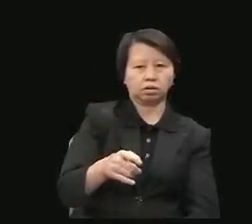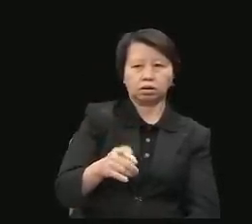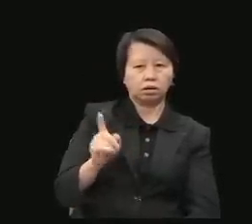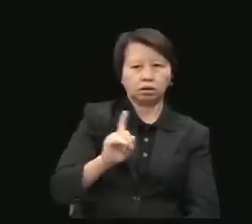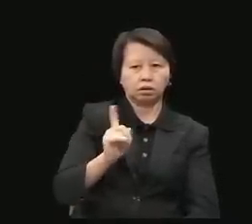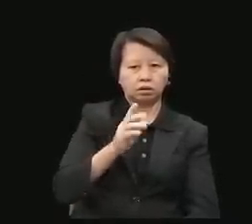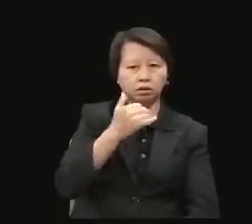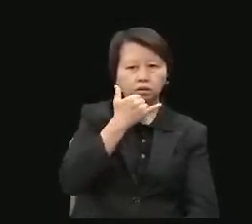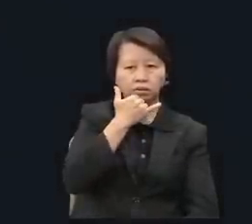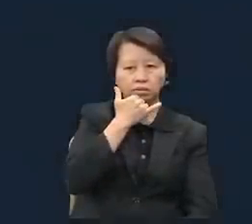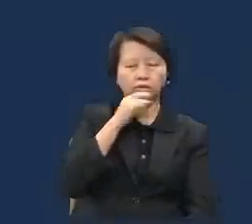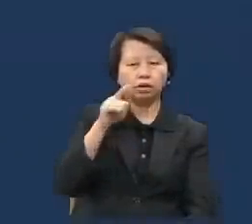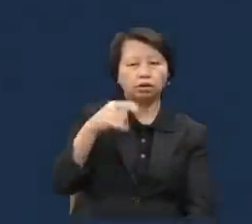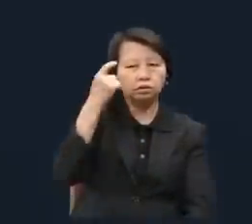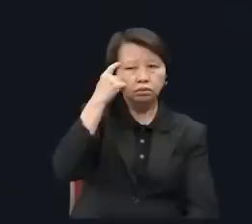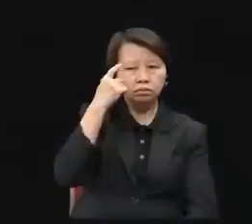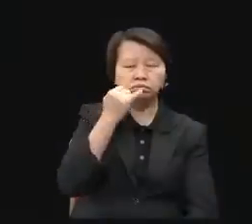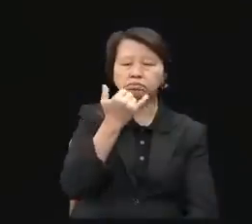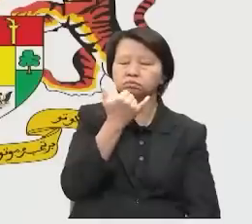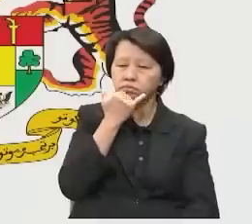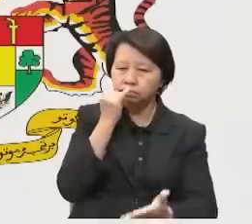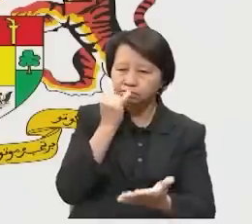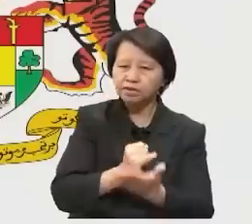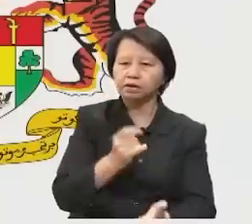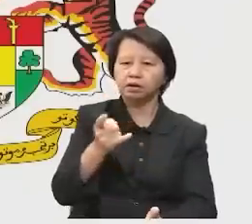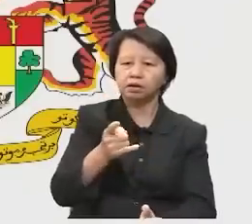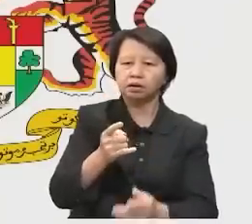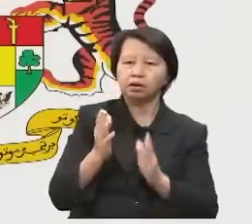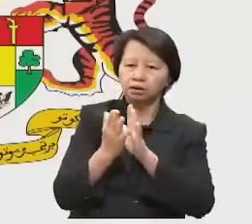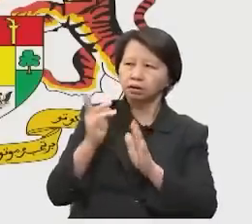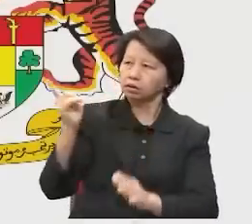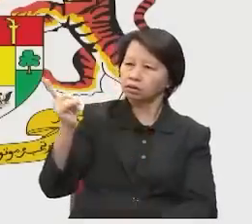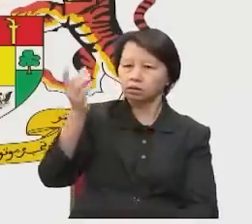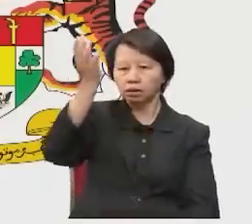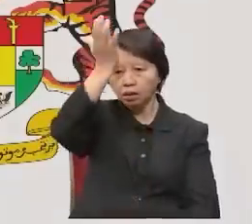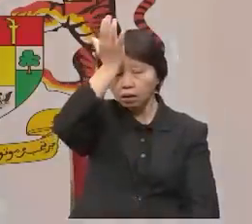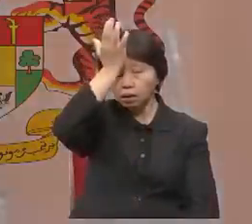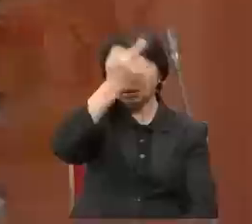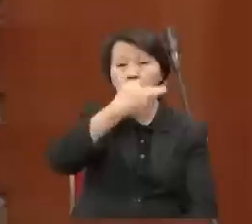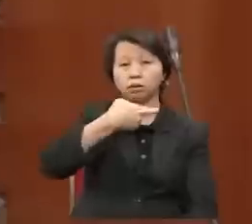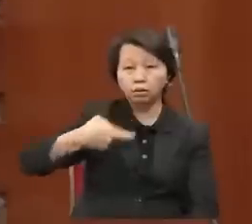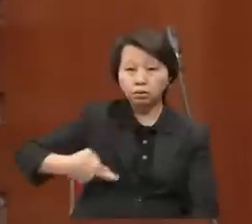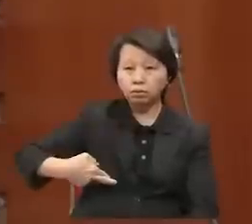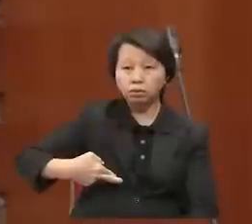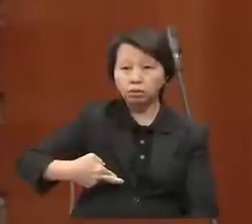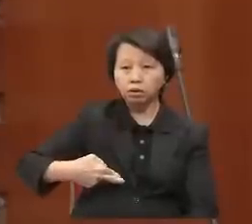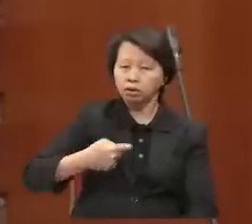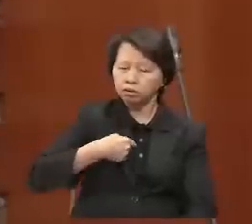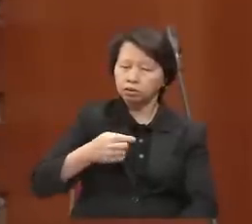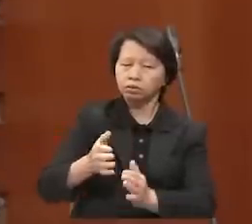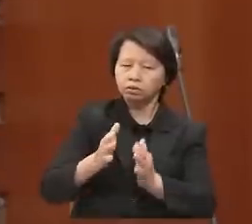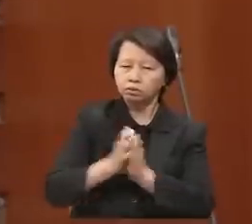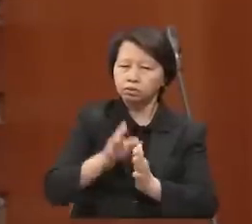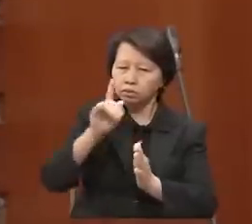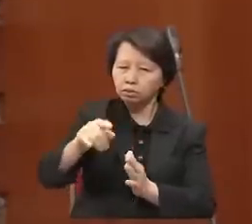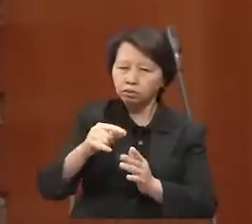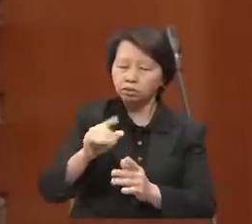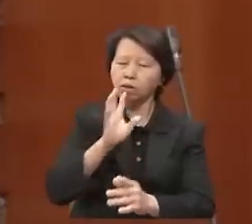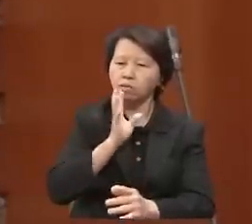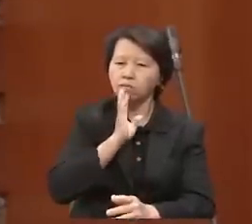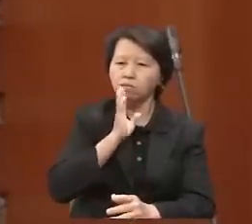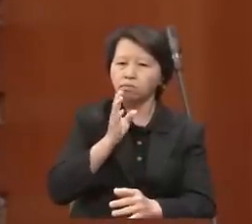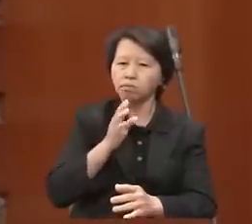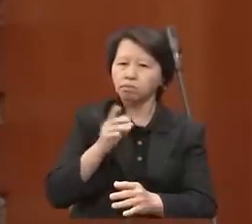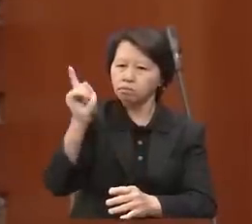Sangkaan itu juga adalah sangkaan jahat terhadap Duli Yang Maha Mulia Seri Paduka Baginda di-Pertuan Agong. Saya mohon kenyataan itu ditarik